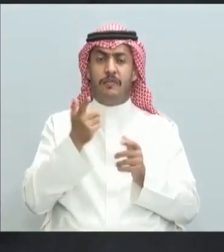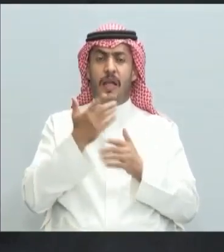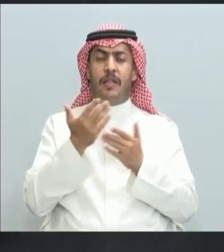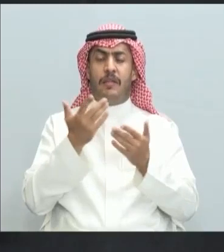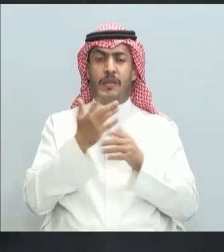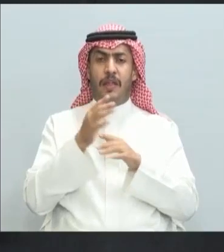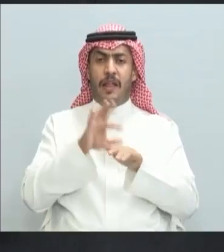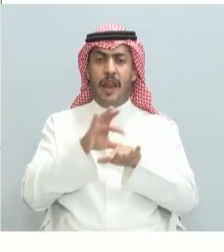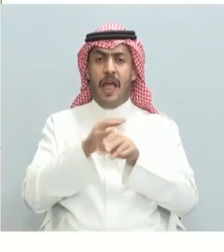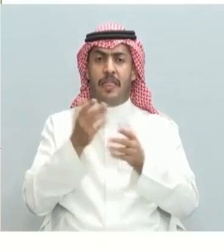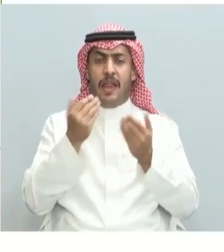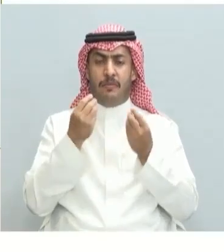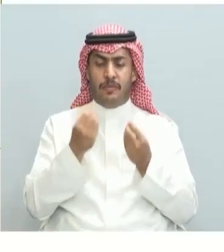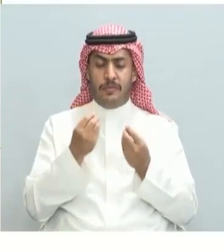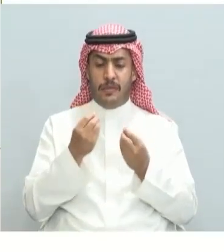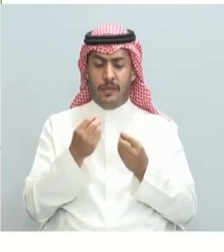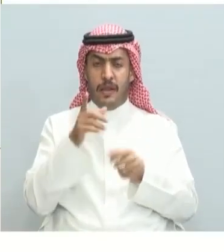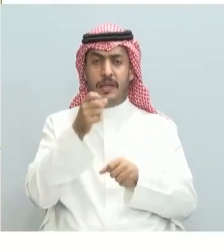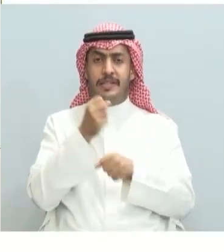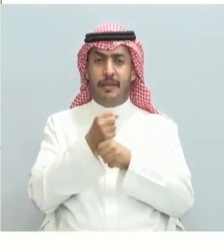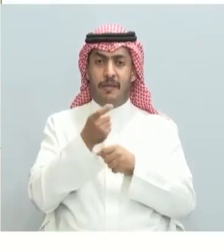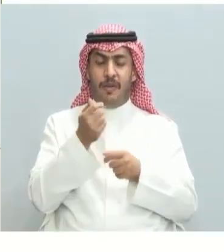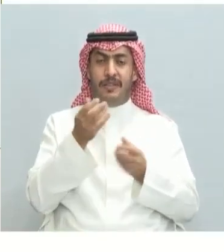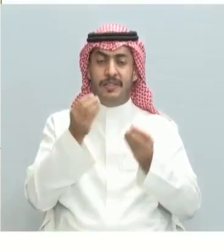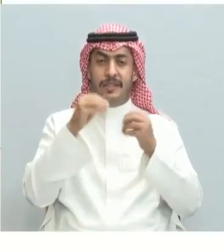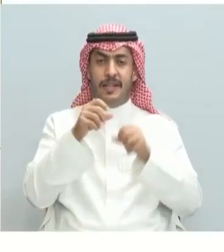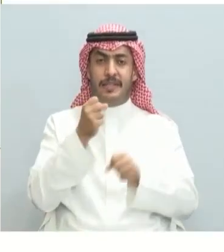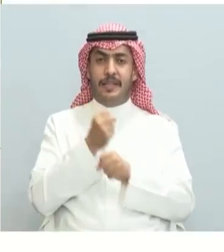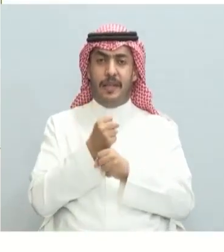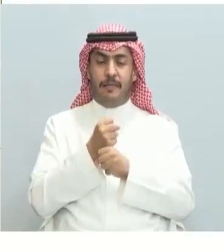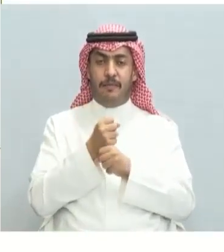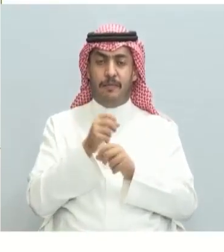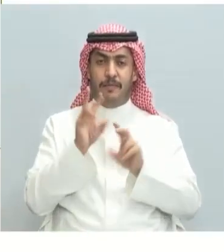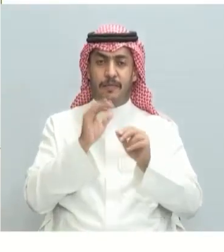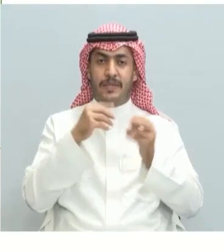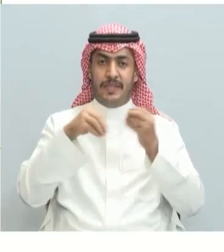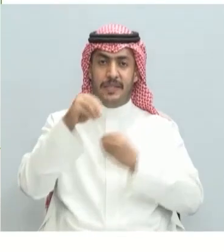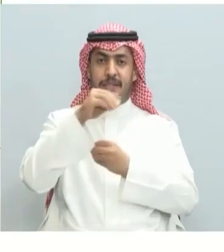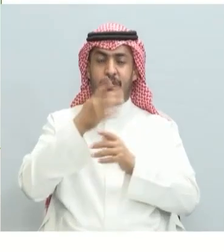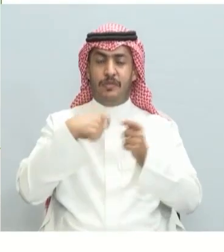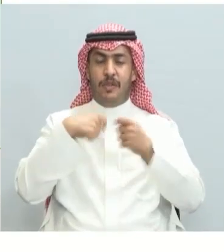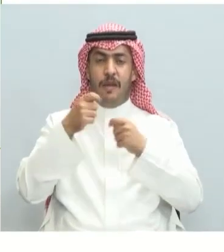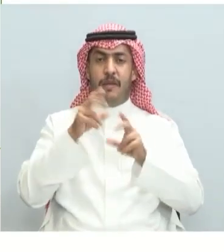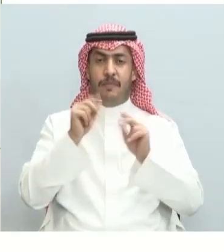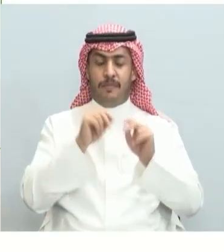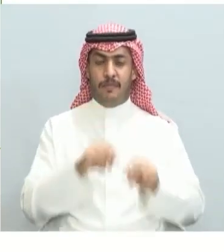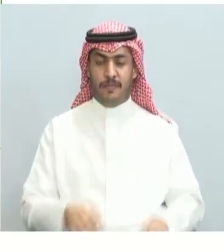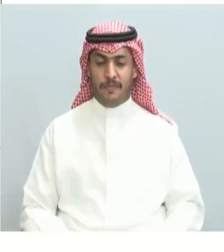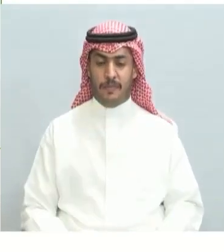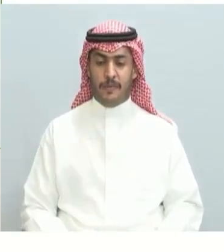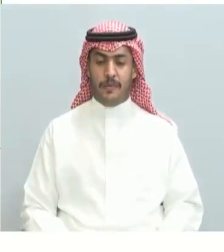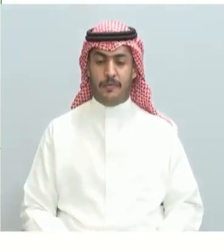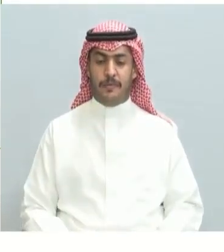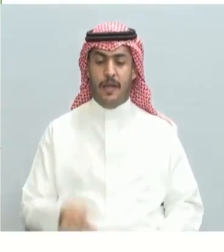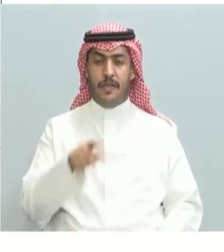السوق فهنا نريد استخدام هذه الاموال الشحيحه لاستخدام الامثل بالاستثمارات الامثل فكلما كانت